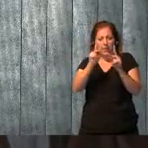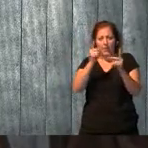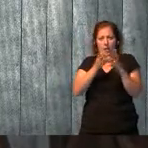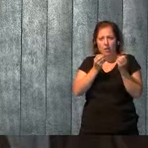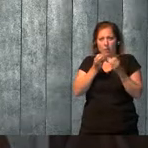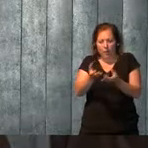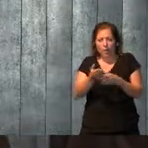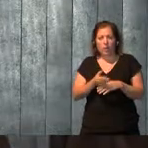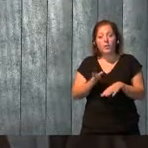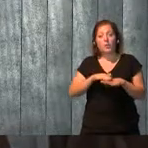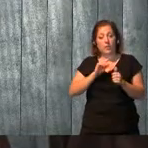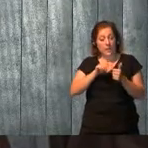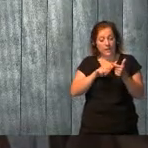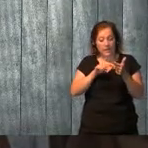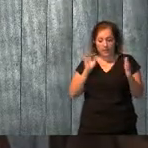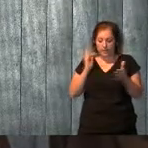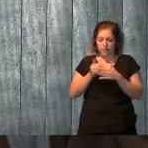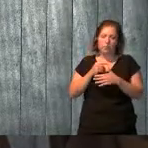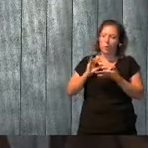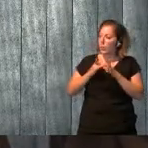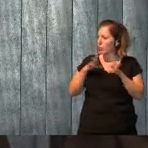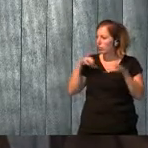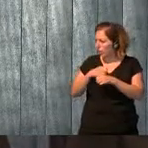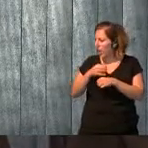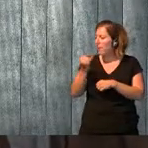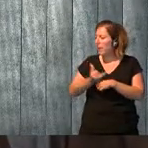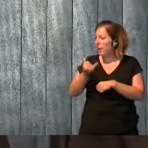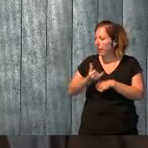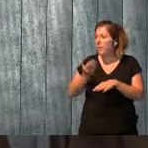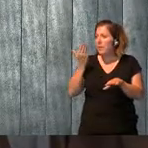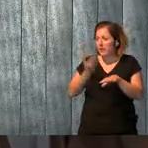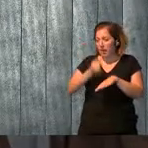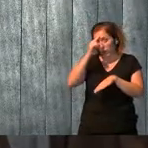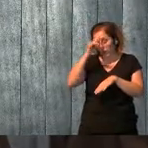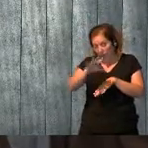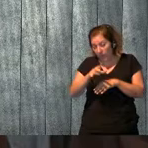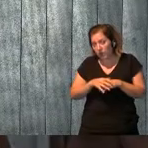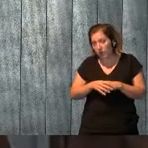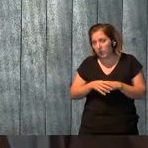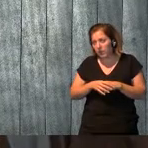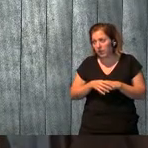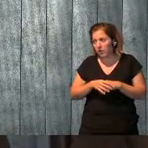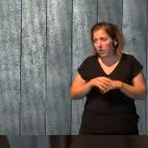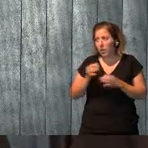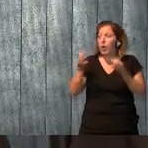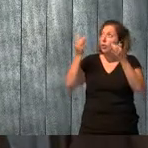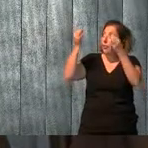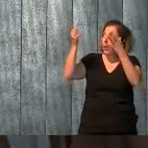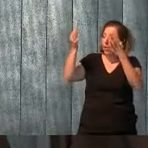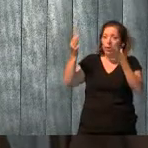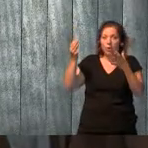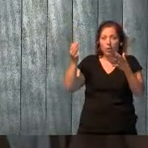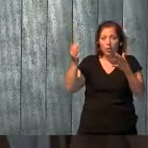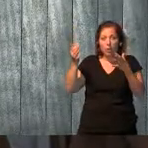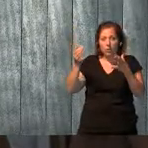futur, la prise en compte de tous ces enjeux, je ne vais pas tous les reprendre, est-ce qu'ils vont conduire, selon vous, le climat étant là par-dessus,